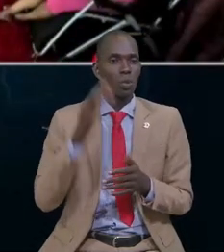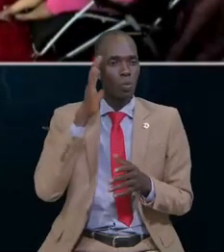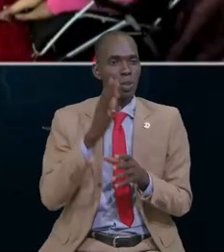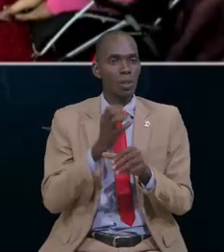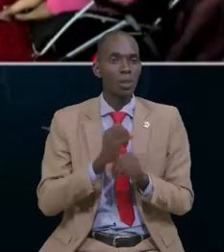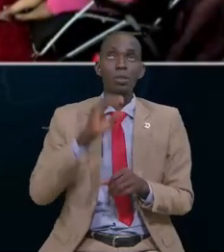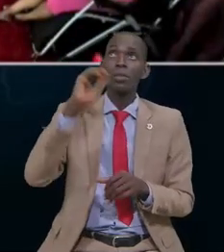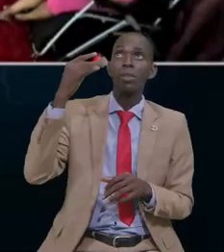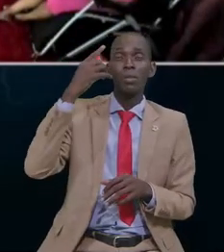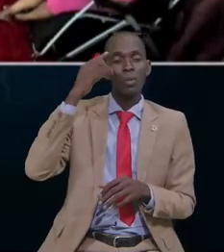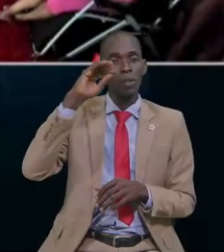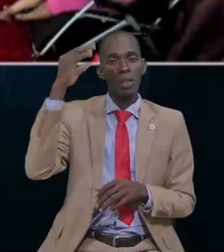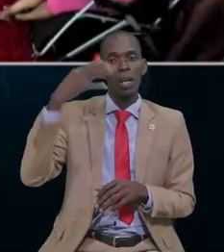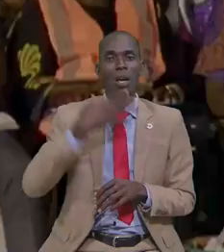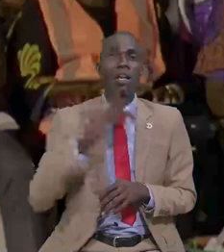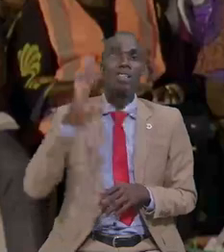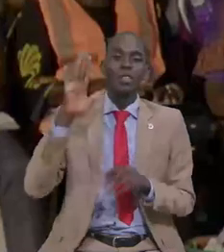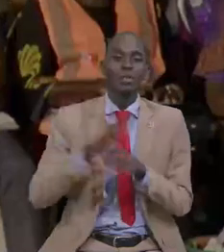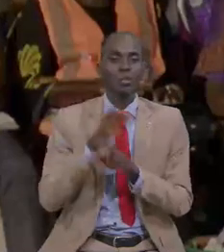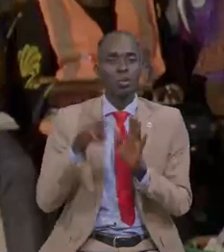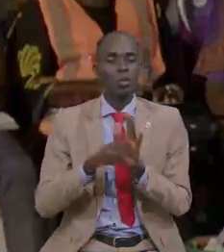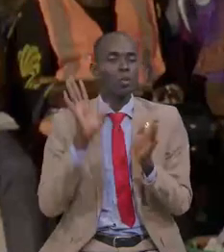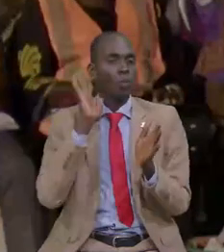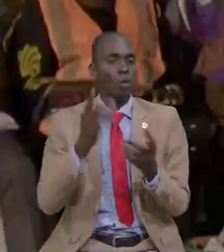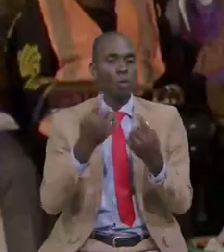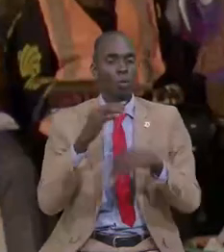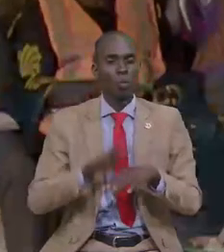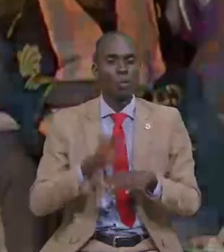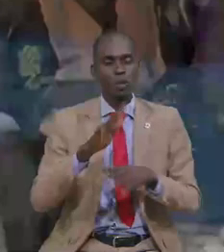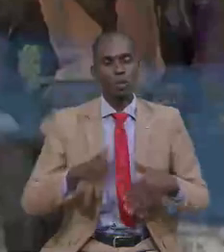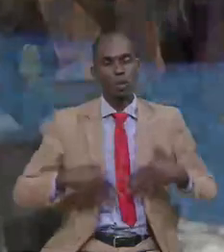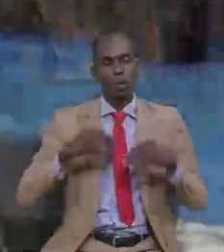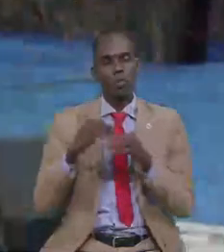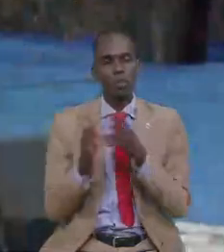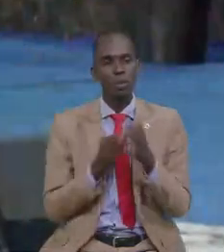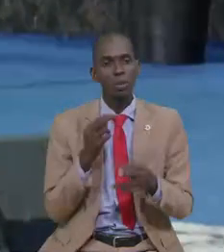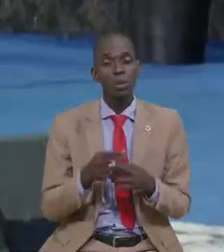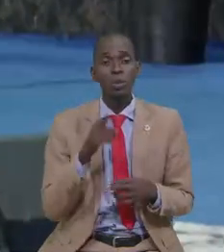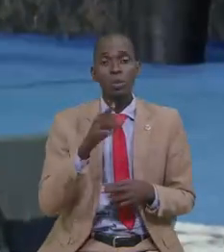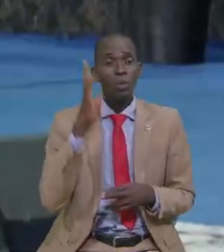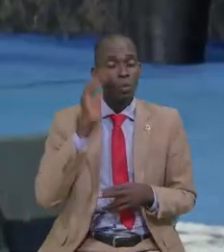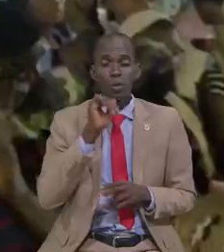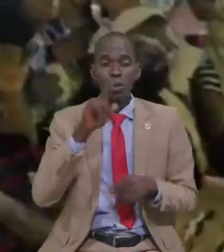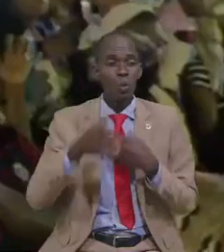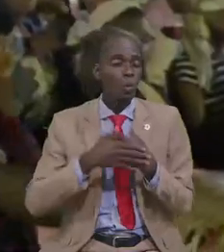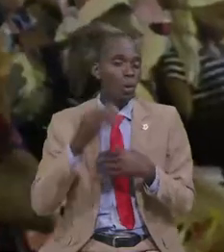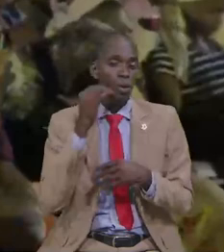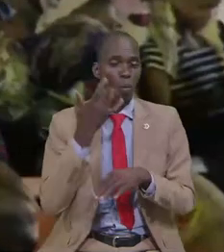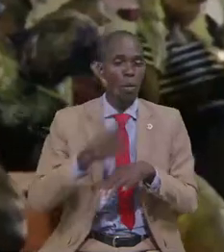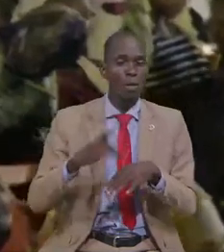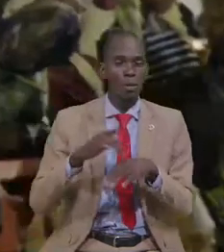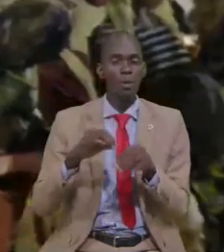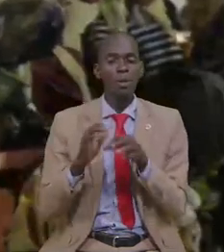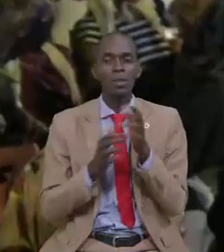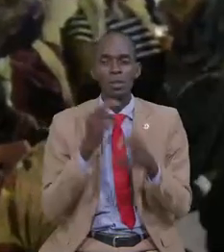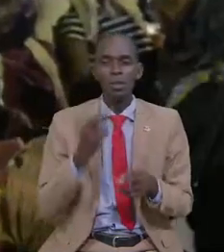grâce pour grâce, et la plénitude viendra sur votre vie. Vous n'allez pas rentrer chez vous les